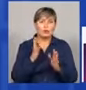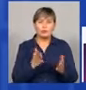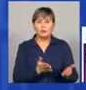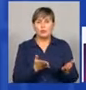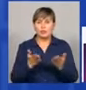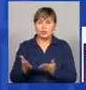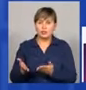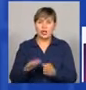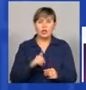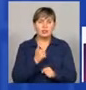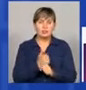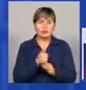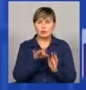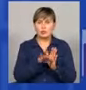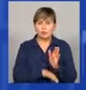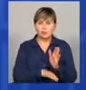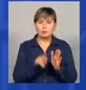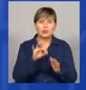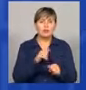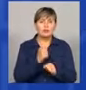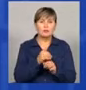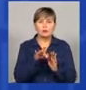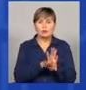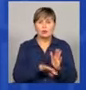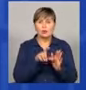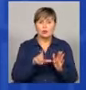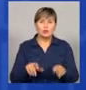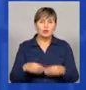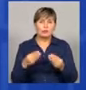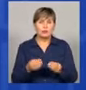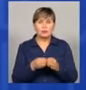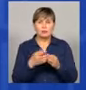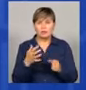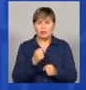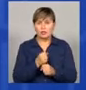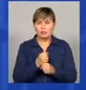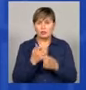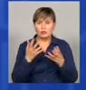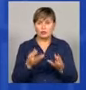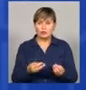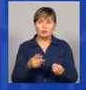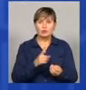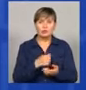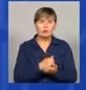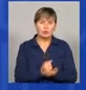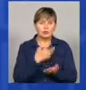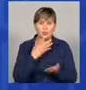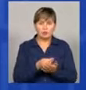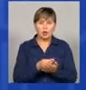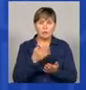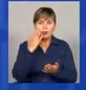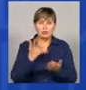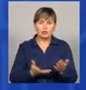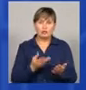приглашены основной список. По основному списку клиенту предоставляется 15 рабочих дней для того, чтобы подтвердить свою